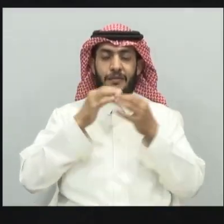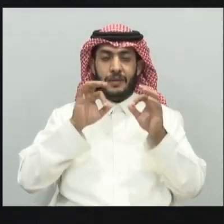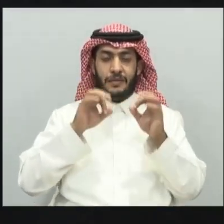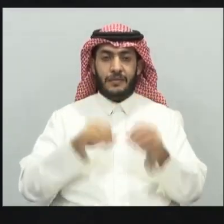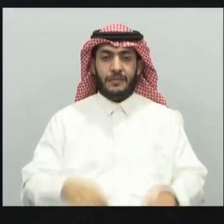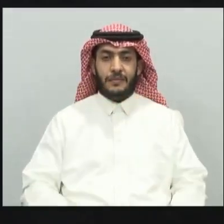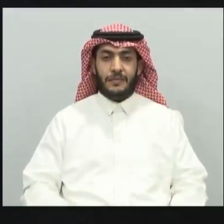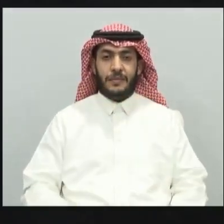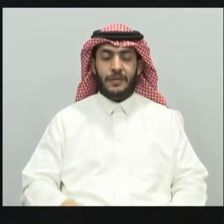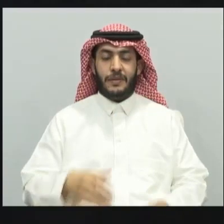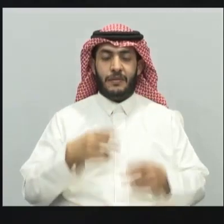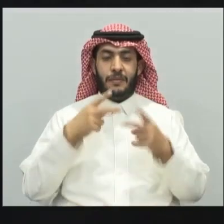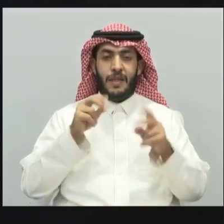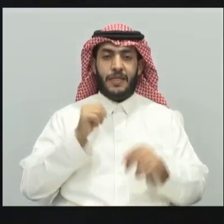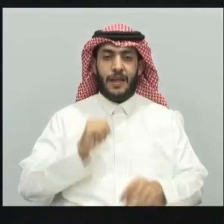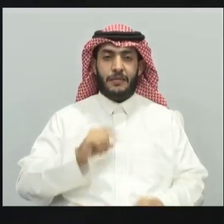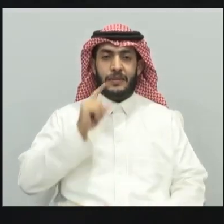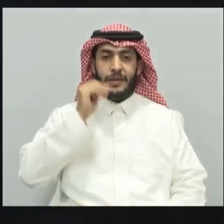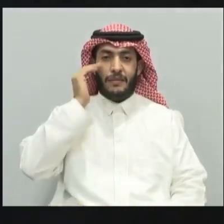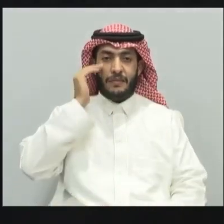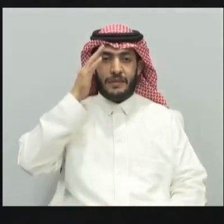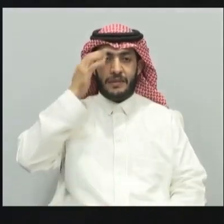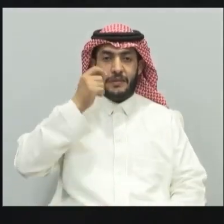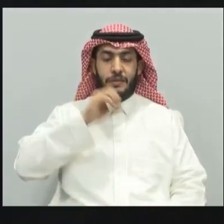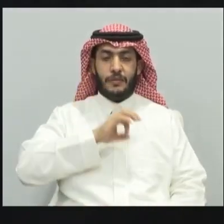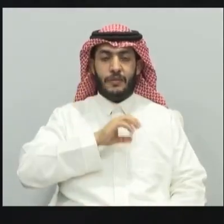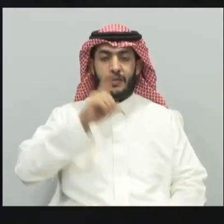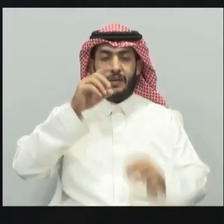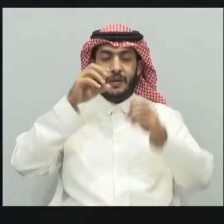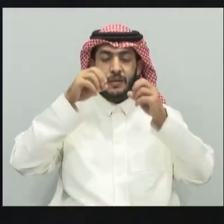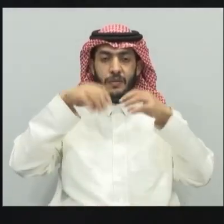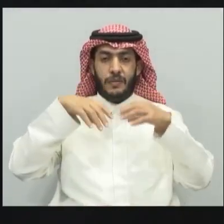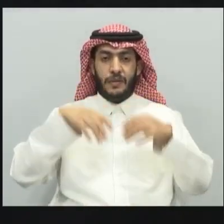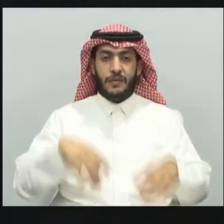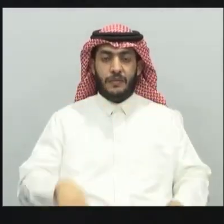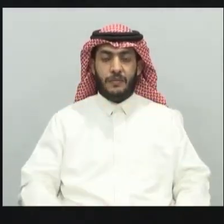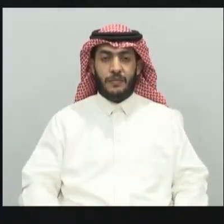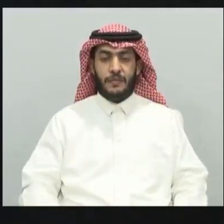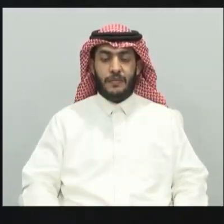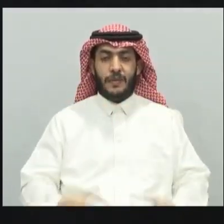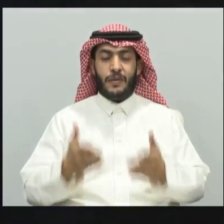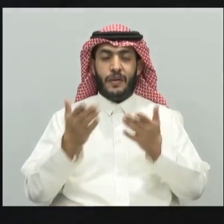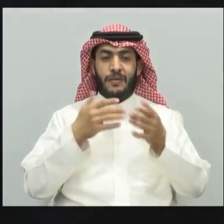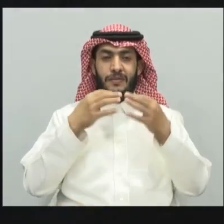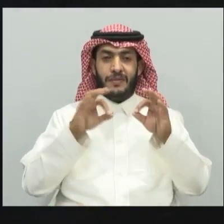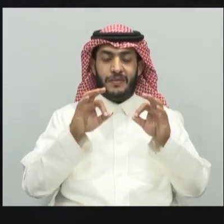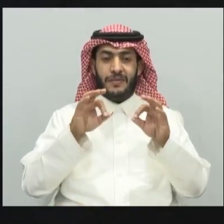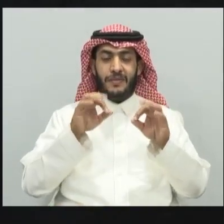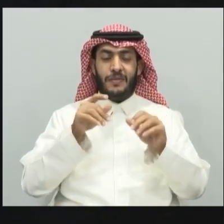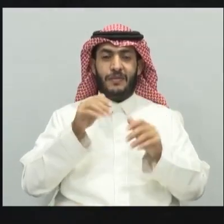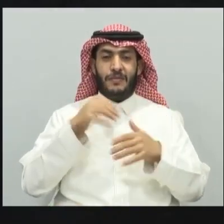اجمعين اما بعد ايها الطلاب والطالبه سلام الله عليكم ورحمته وبركاته وحياكم الله تعالى